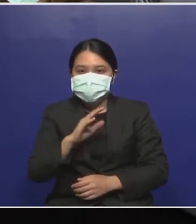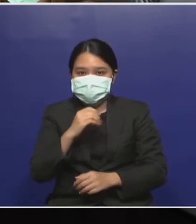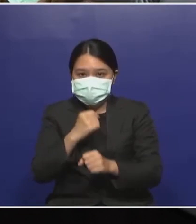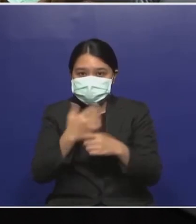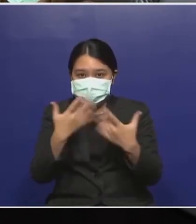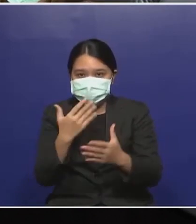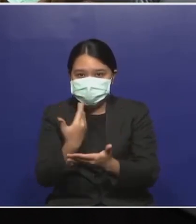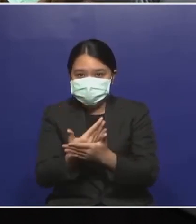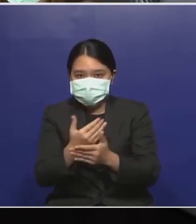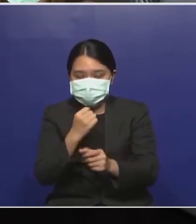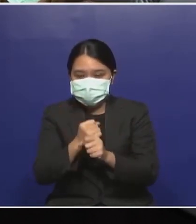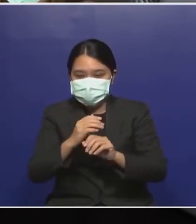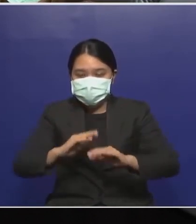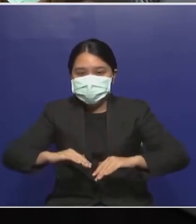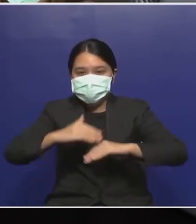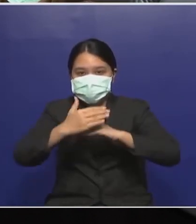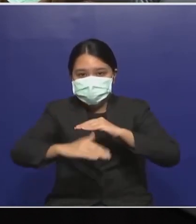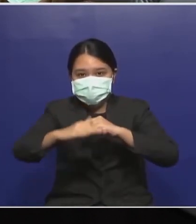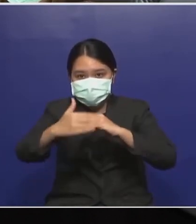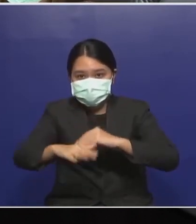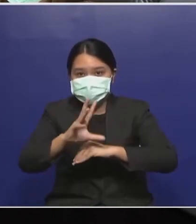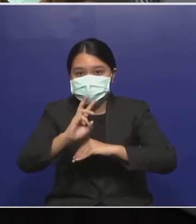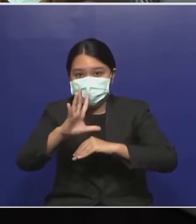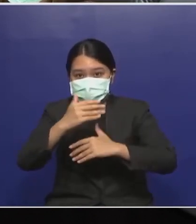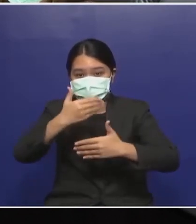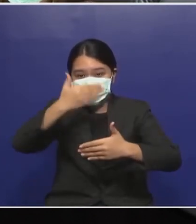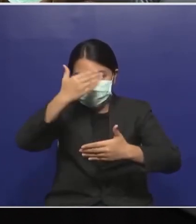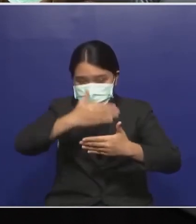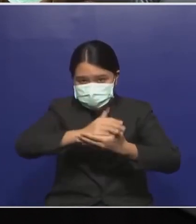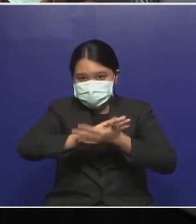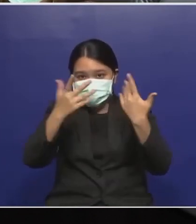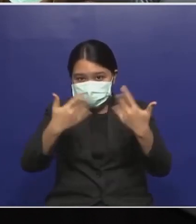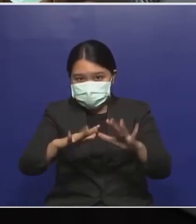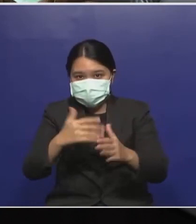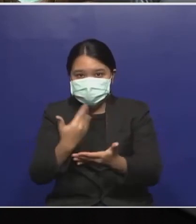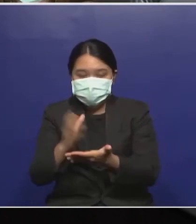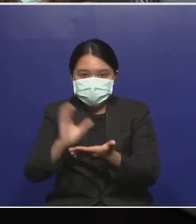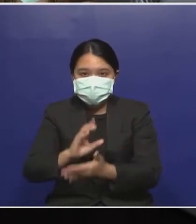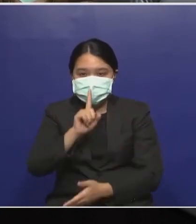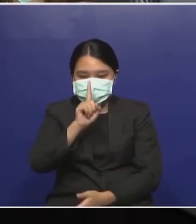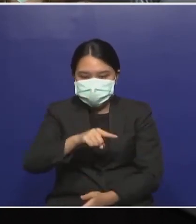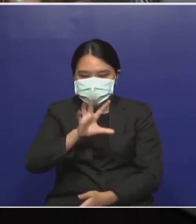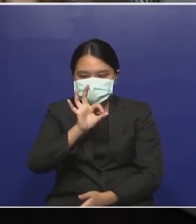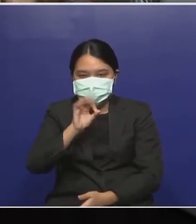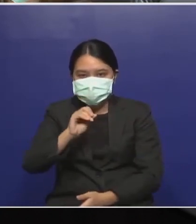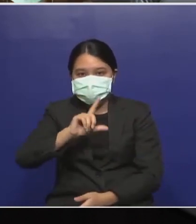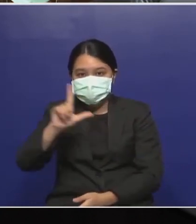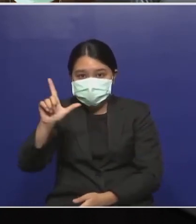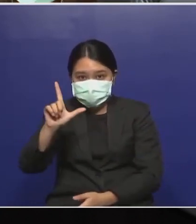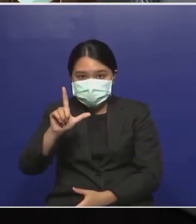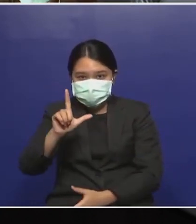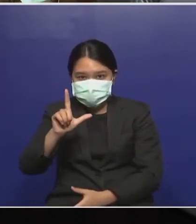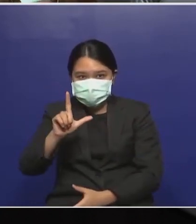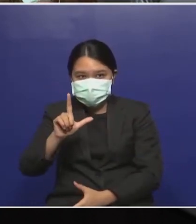มับประมาณสร้างกแพงกัคลนครัปี 65 นี้ฟันไปar090 ล้านเกล